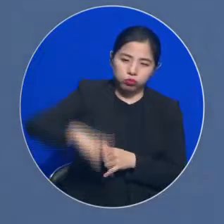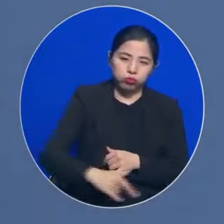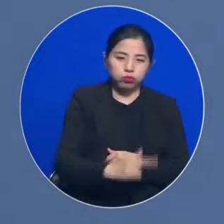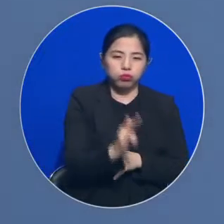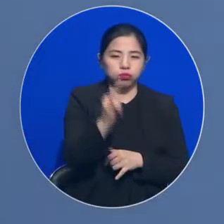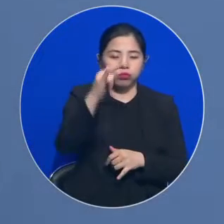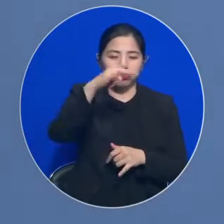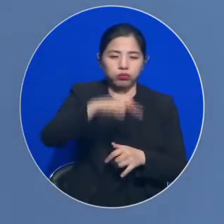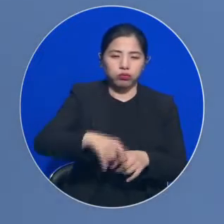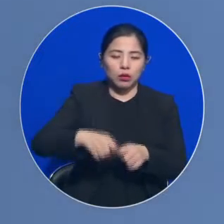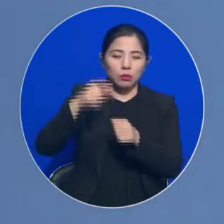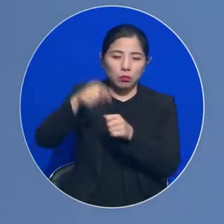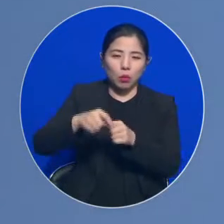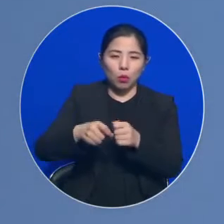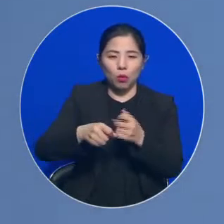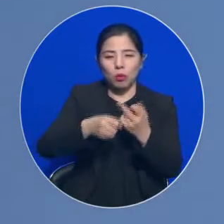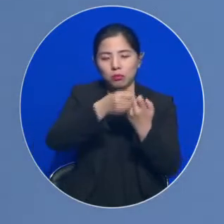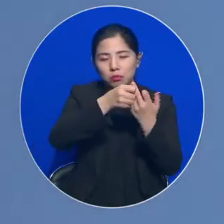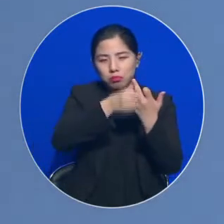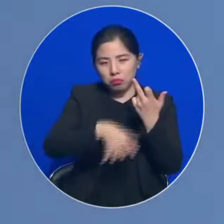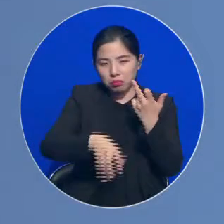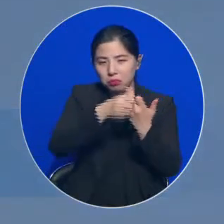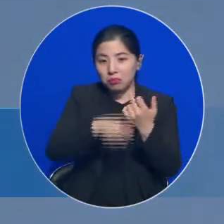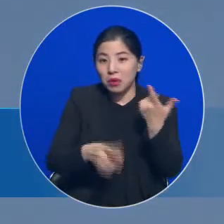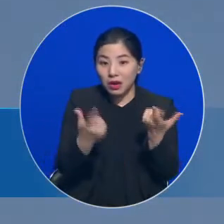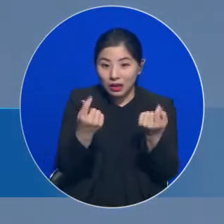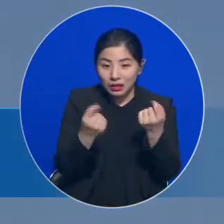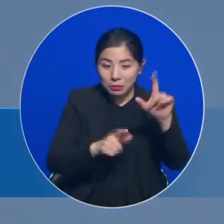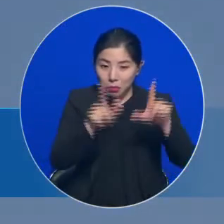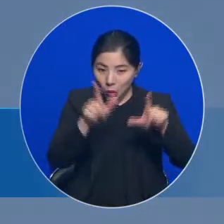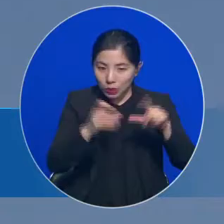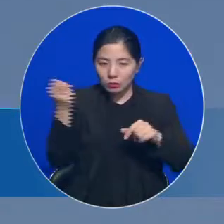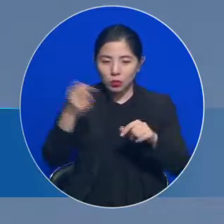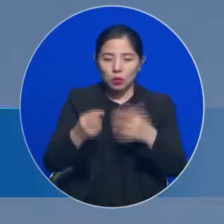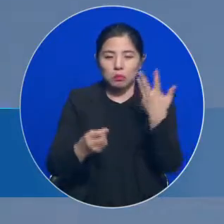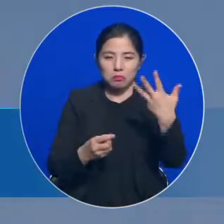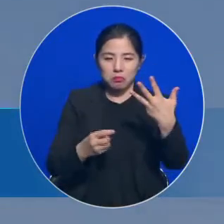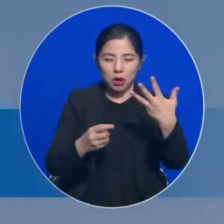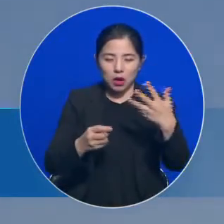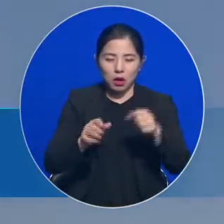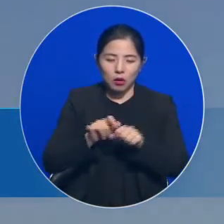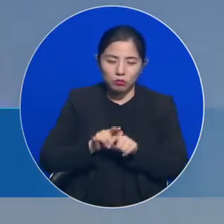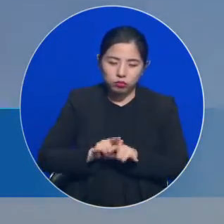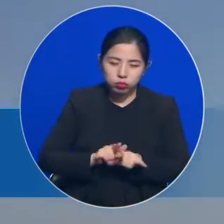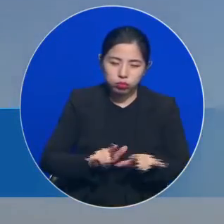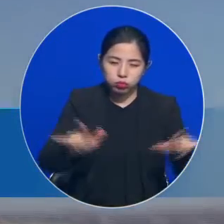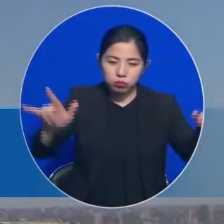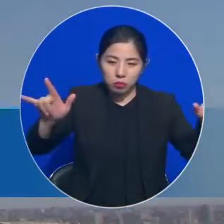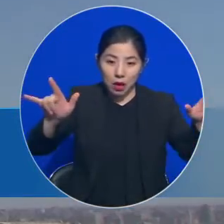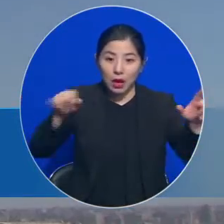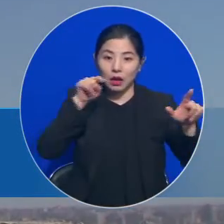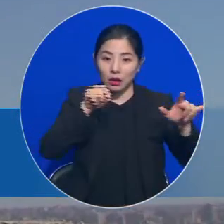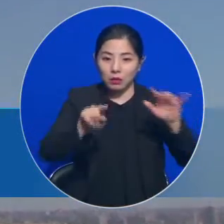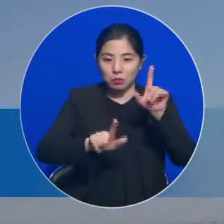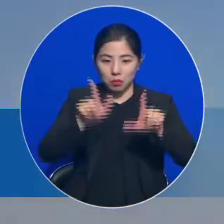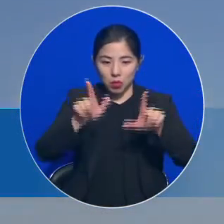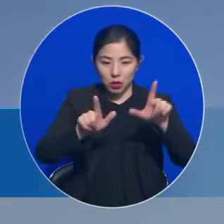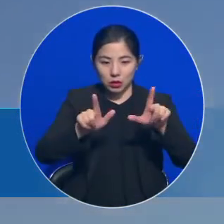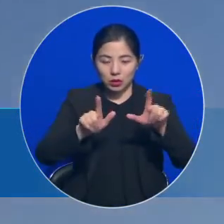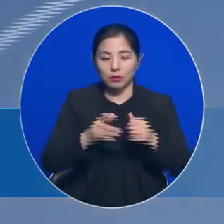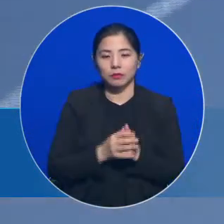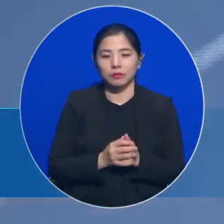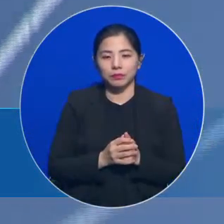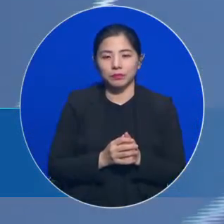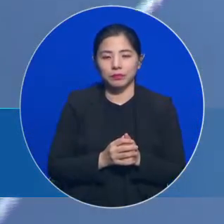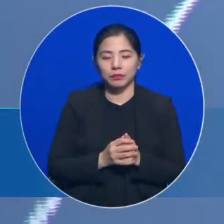폭포수를 연상하게 하는 레인폴 기동을 펼치는가 하면 8대가 정면으로 함께 날아오다 사방으로 뻗어나가는 웨지